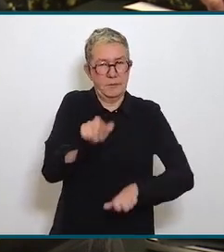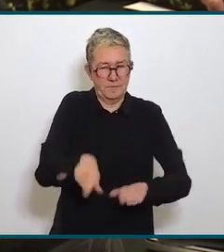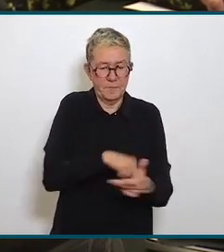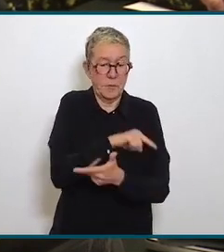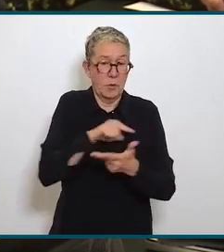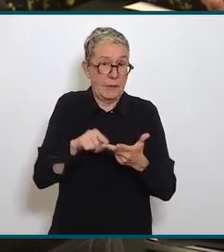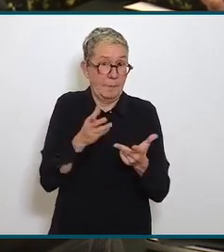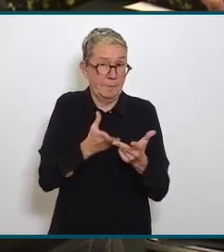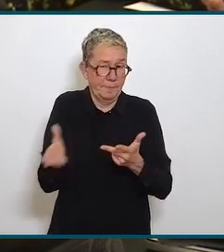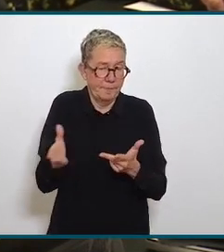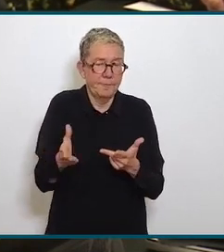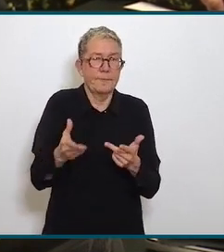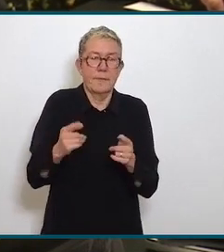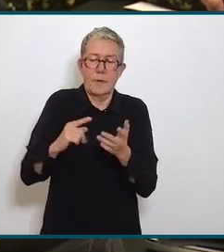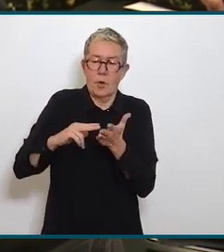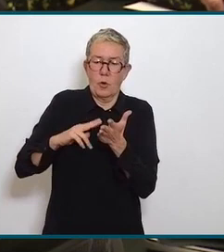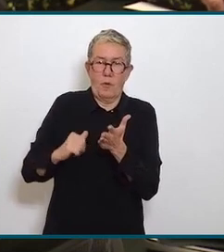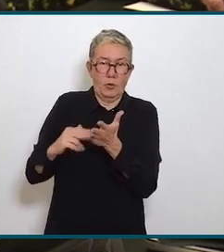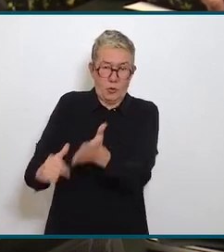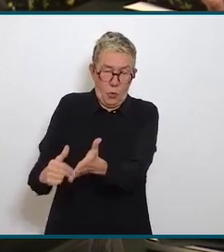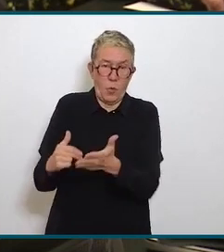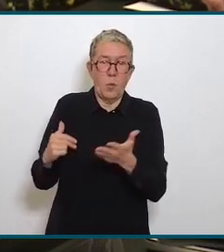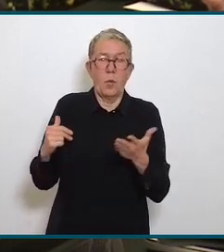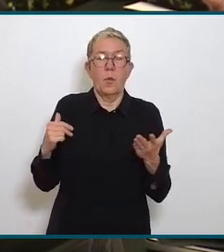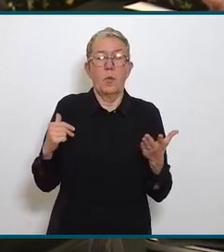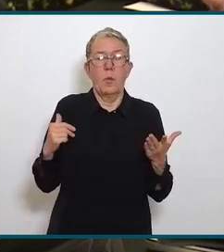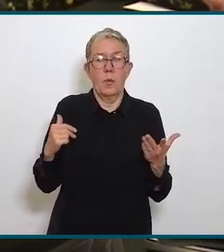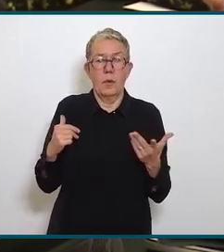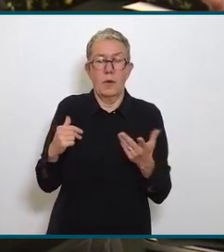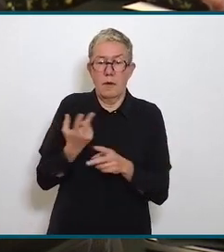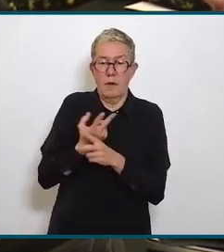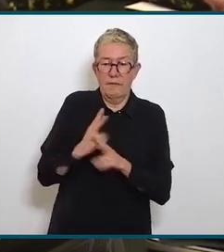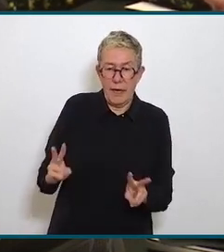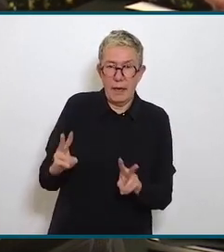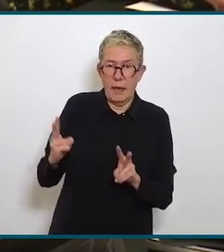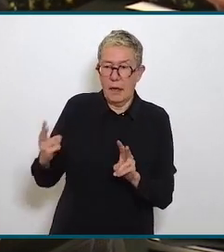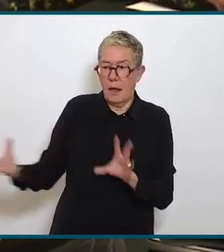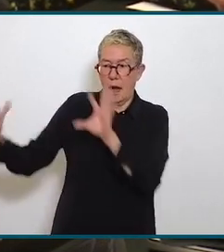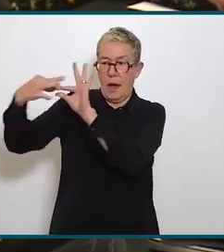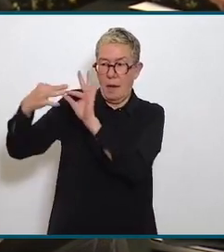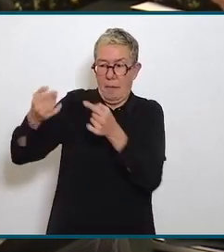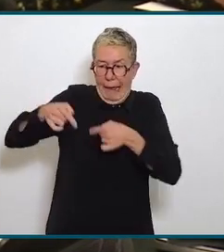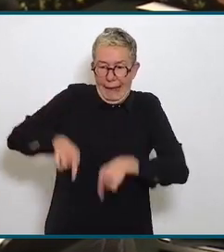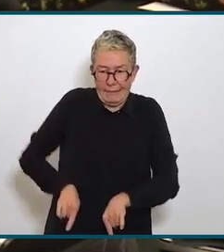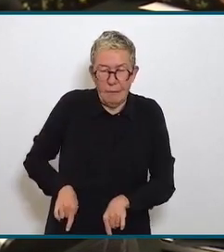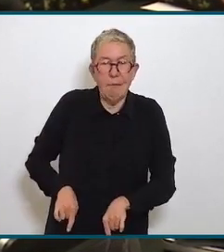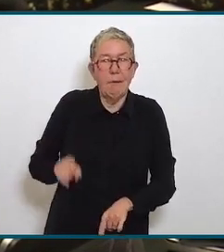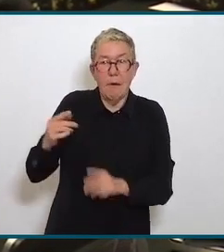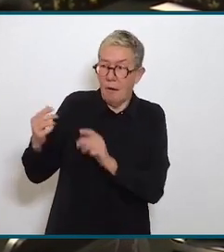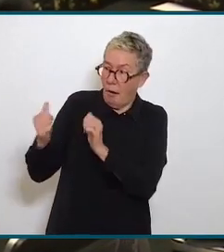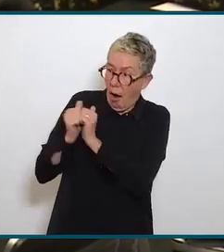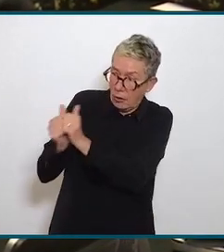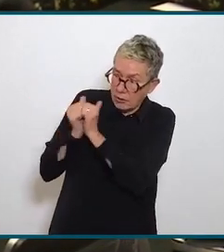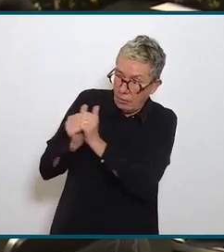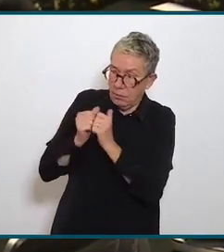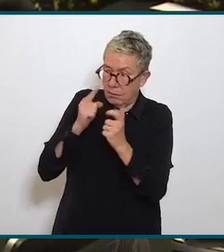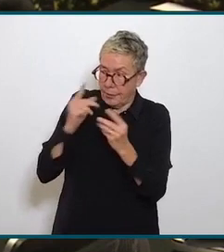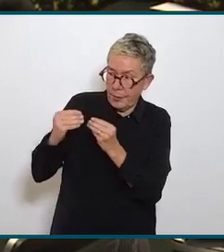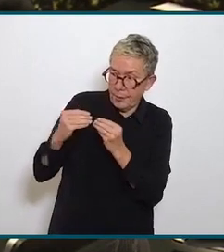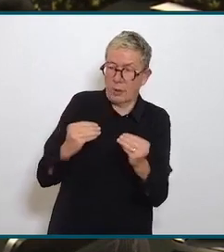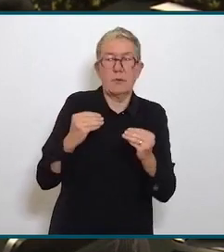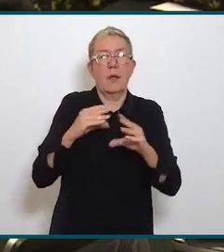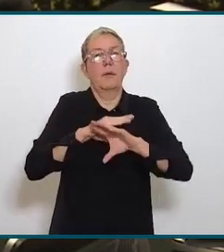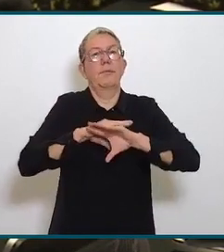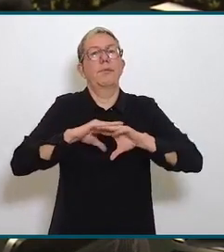Troisième point, la convention qui va dorénavant lier la ville à l'État dans des efforts conjoints pour assurer la tranquillité de nos